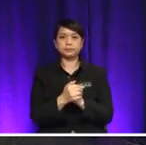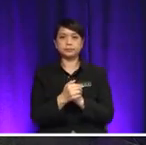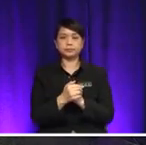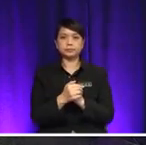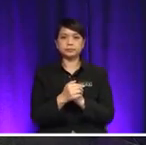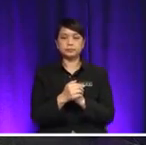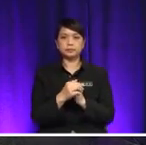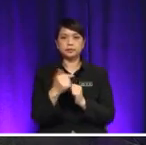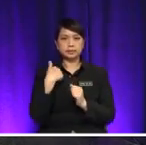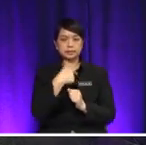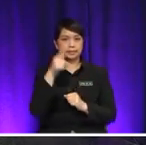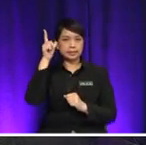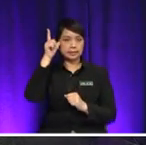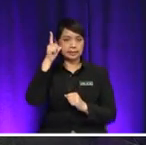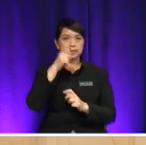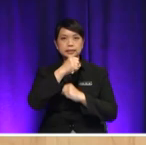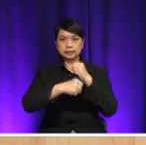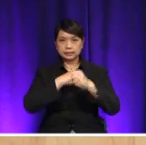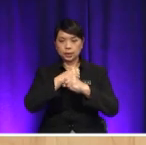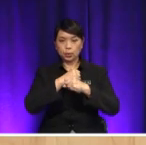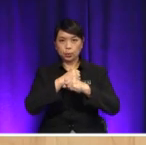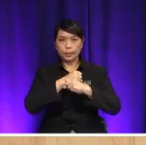sekalinya adalah tahun 2019